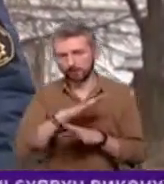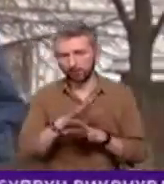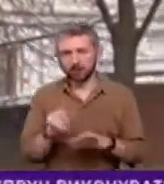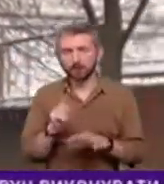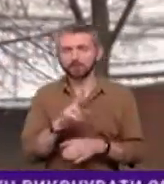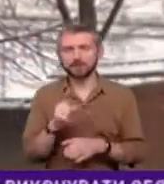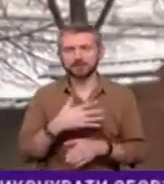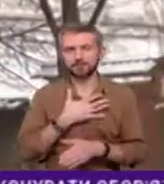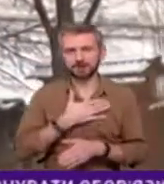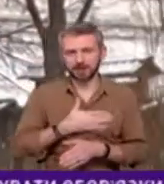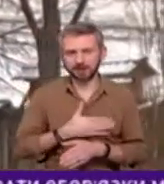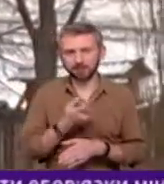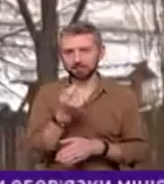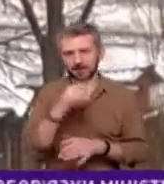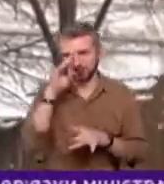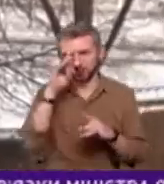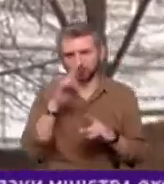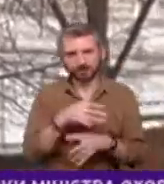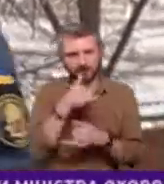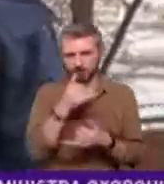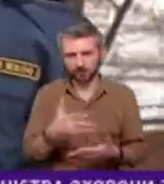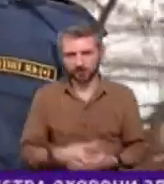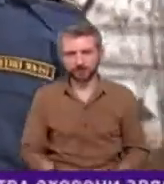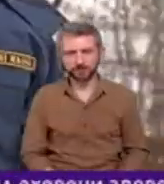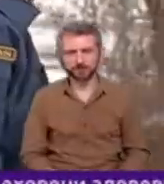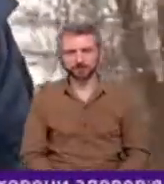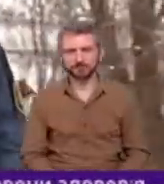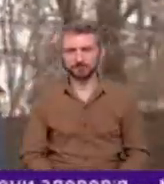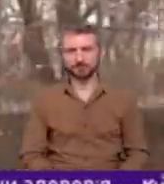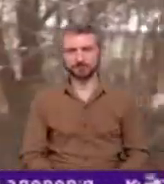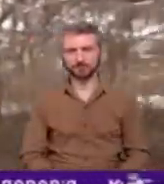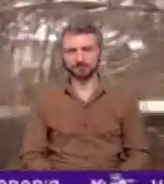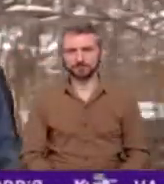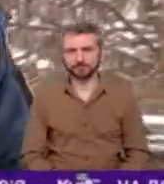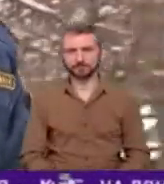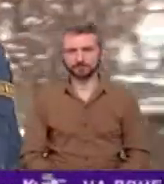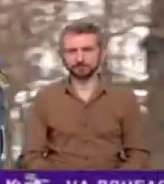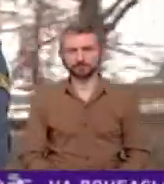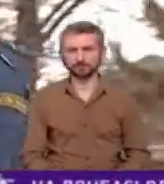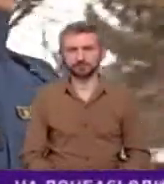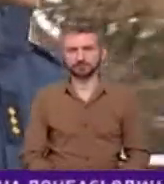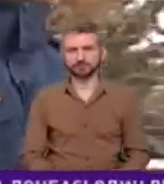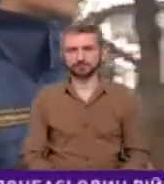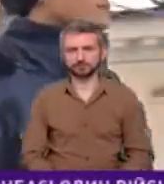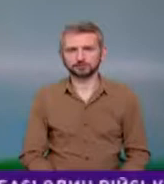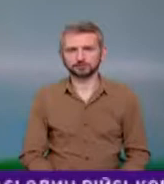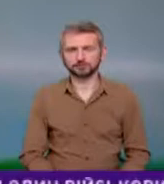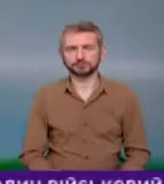без приємних маленьких сюрпризів обійтися не змогли. Аліна Матвійчук, Андрій Ніконов, телеканал «Київ».